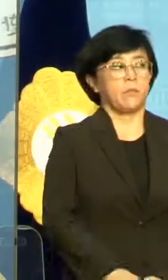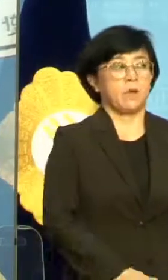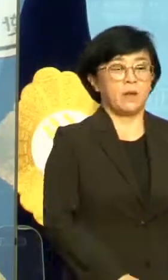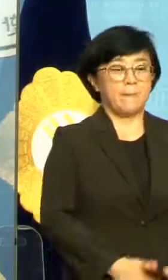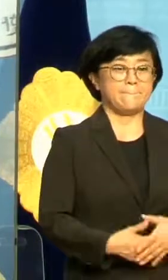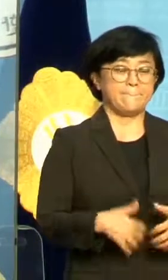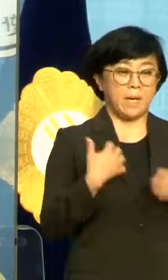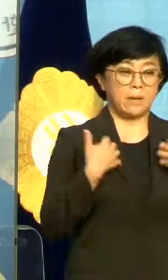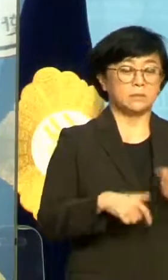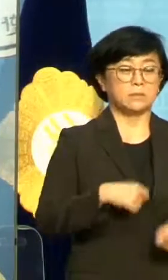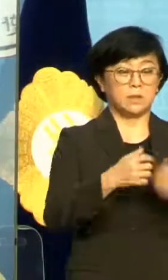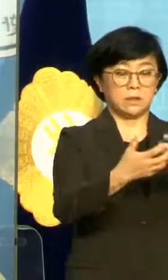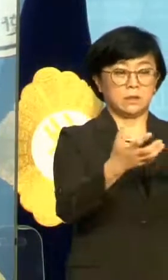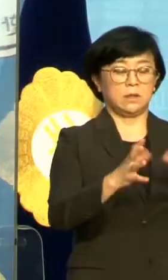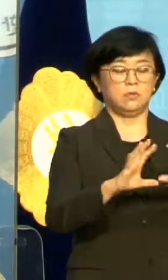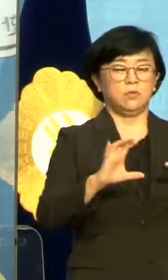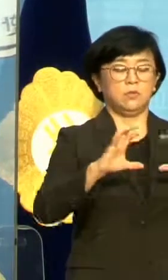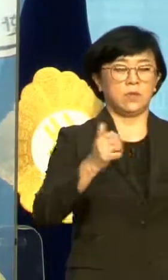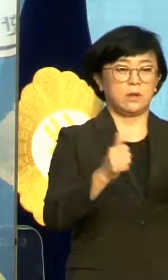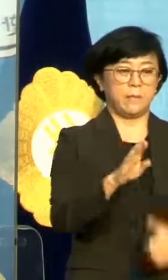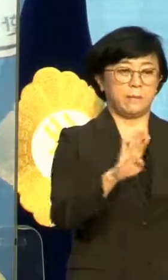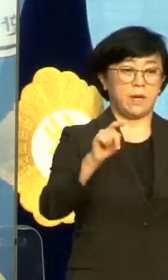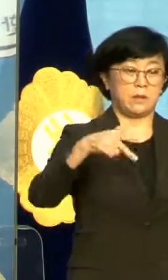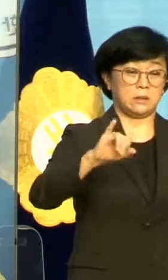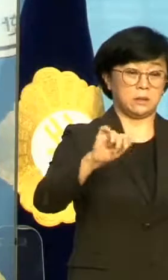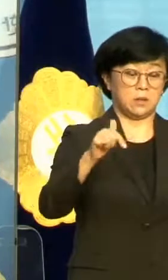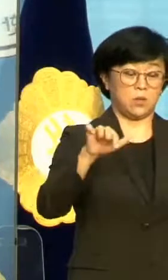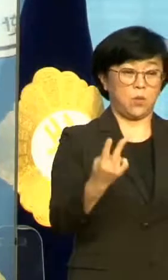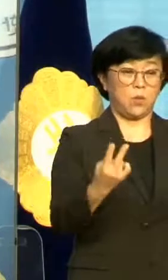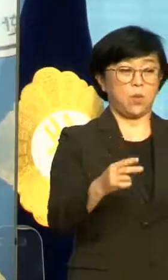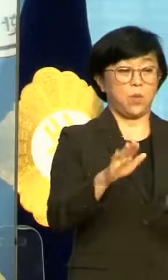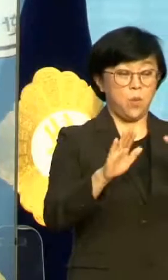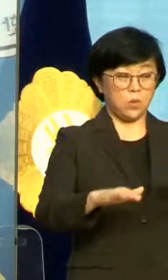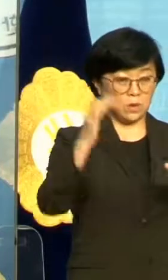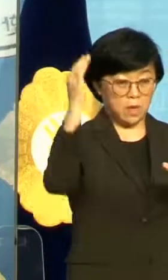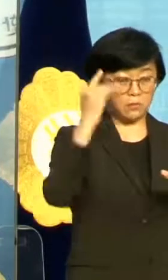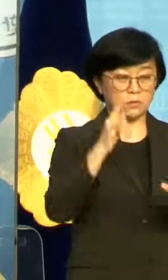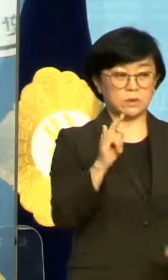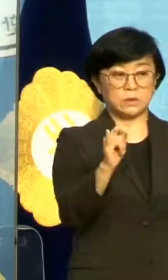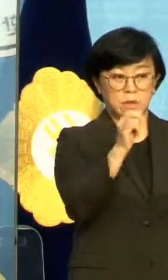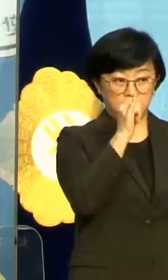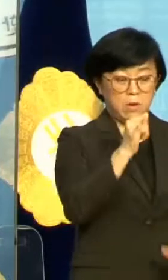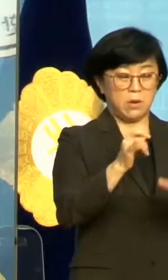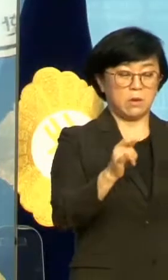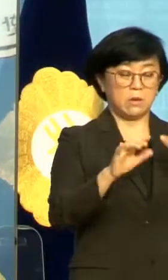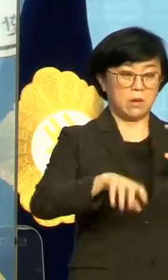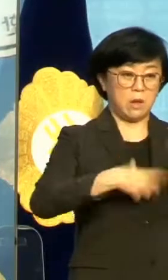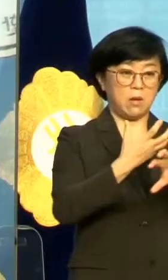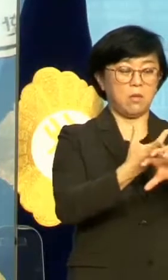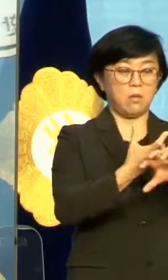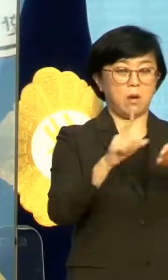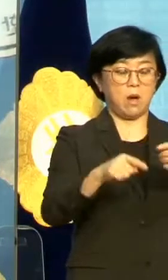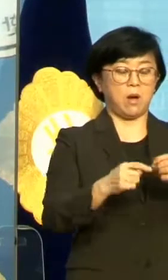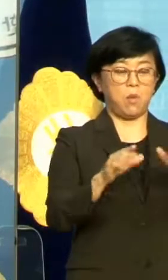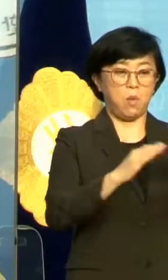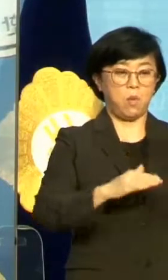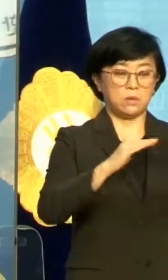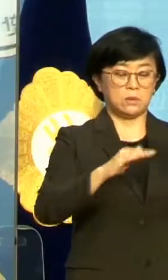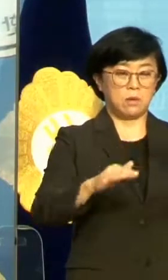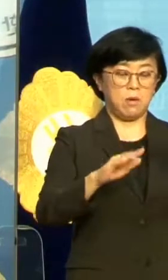네 반갑습니다 정의당 국회의원 배진교 입니다 오늘 대한민국 재벌 개혁과 공정 경제를 만들기 위한 상법